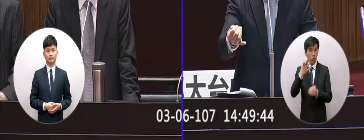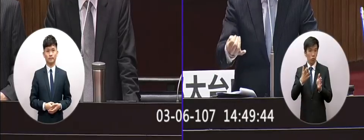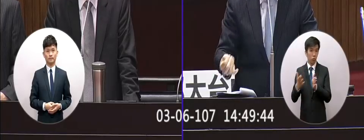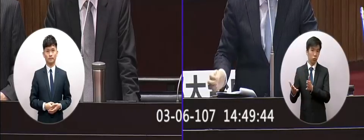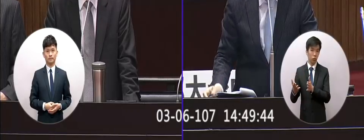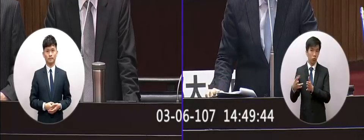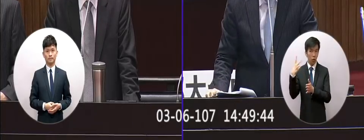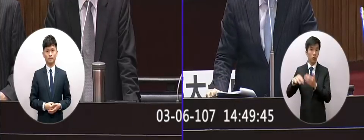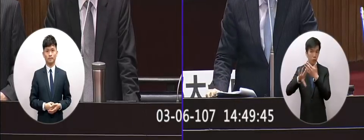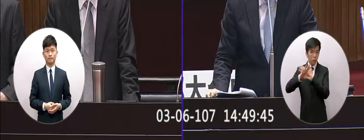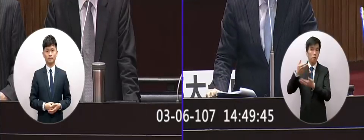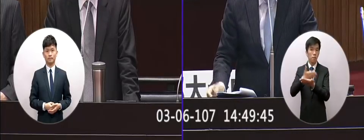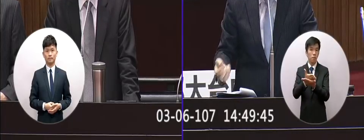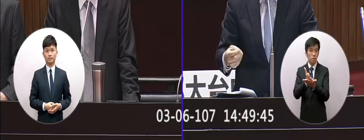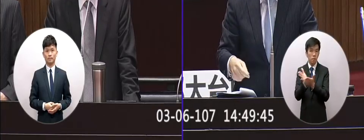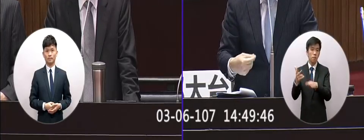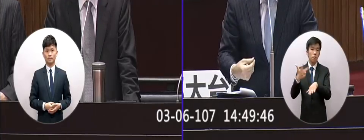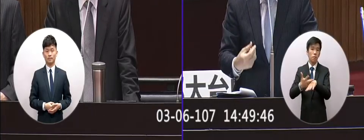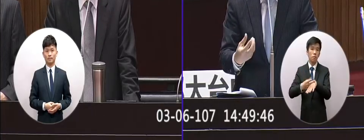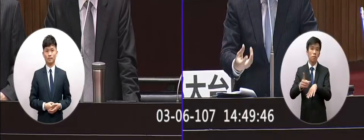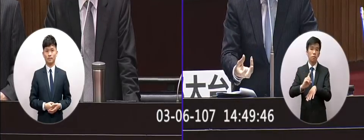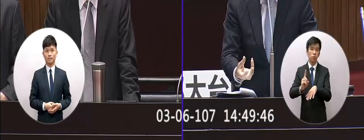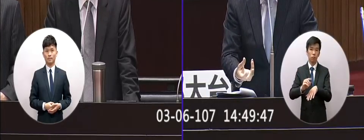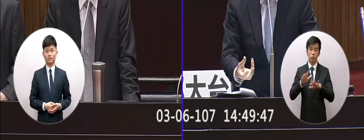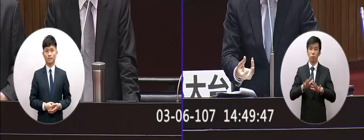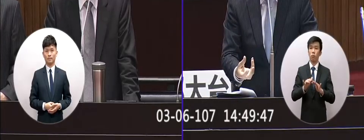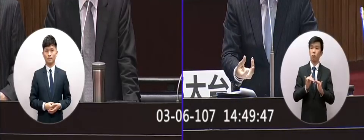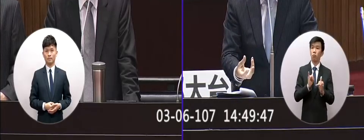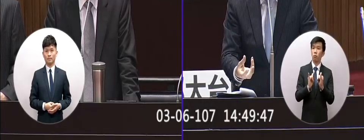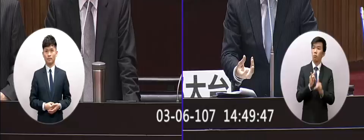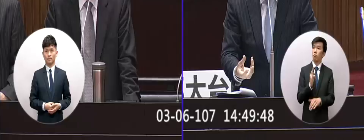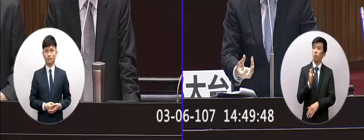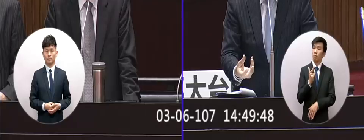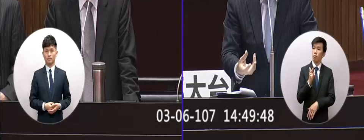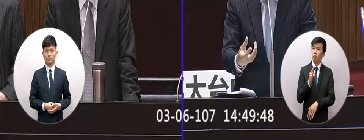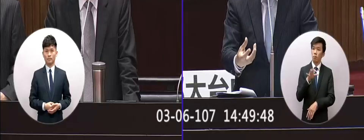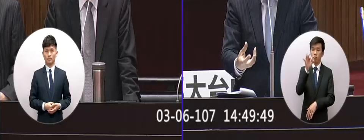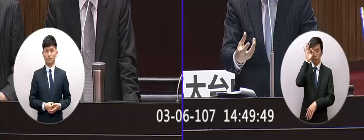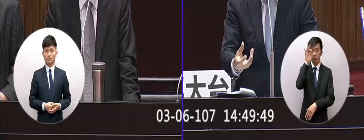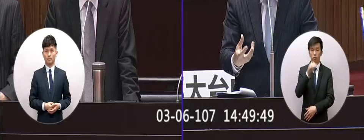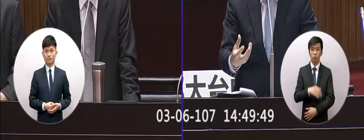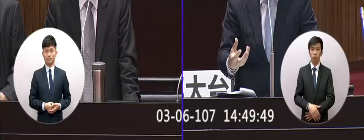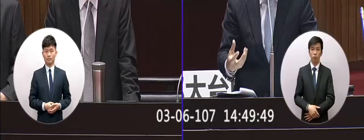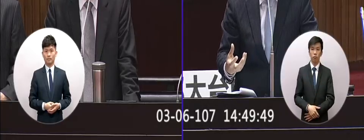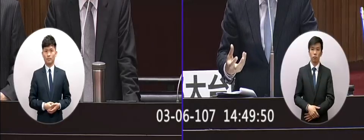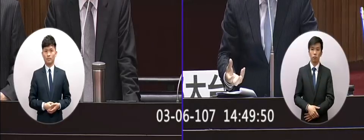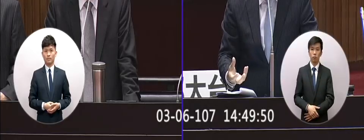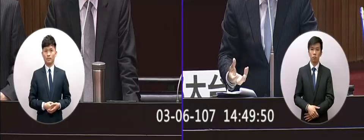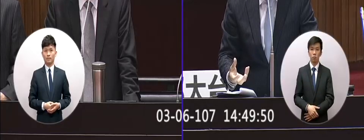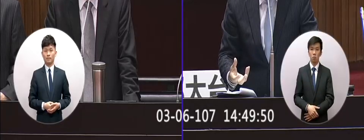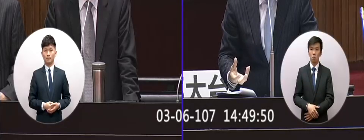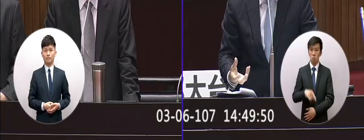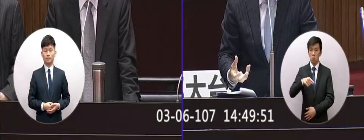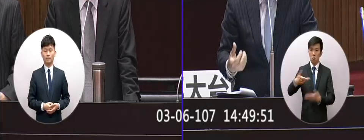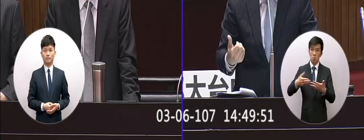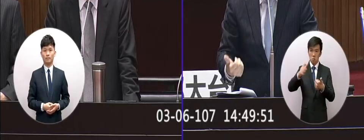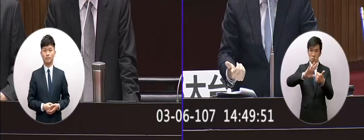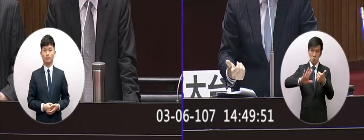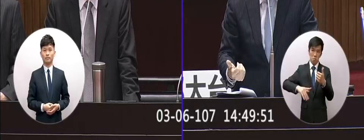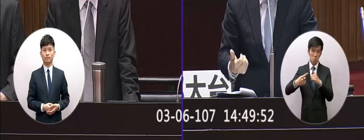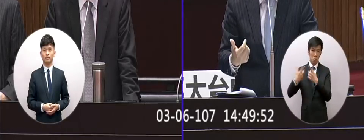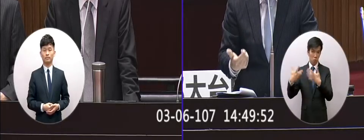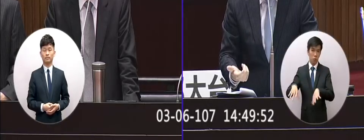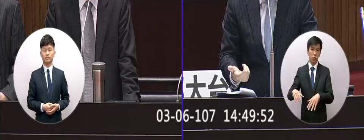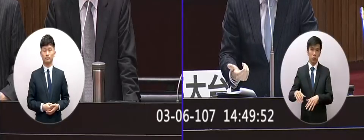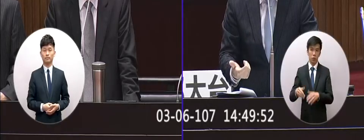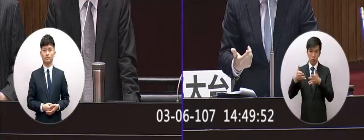你有其他的？这个其实现在大家在看政府的态度啊，因为这会影响到很多人哦，不止个